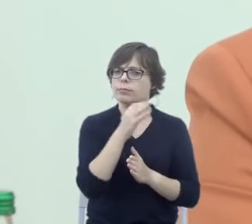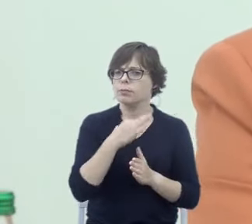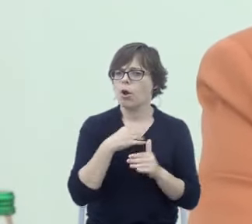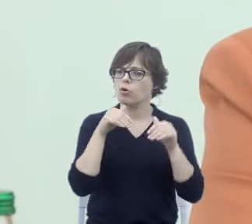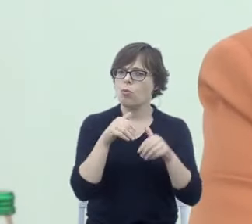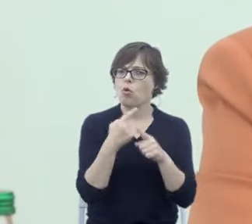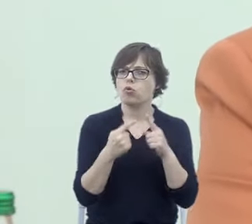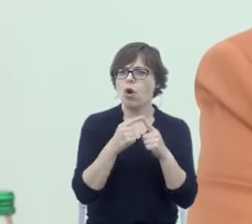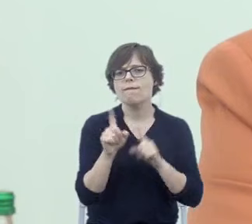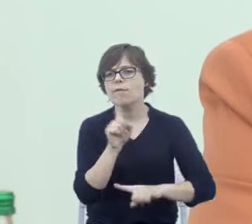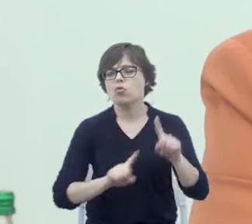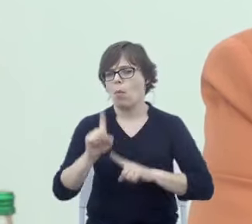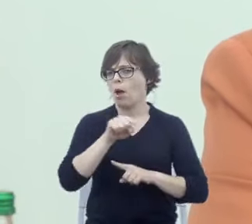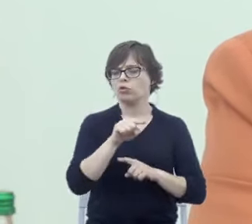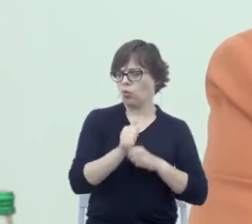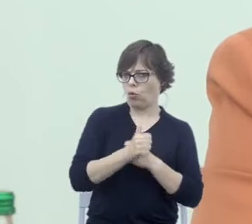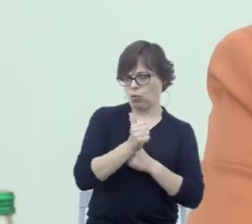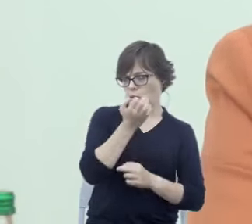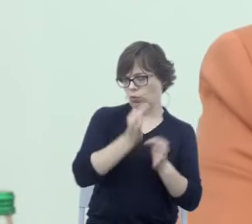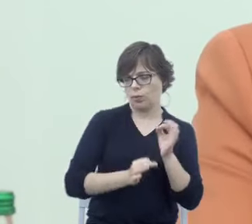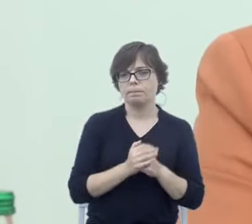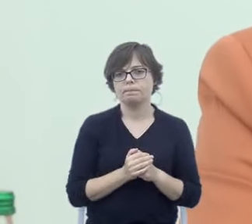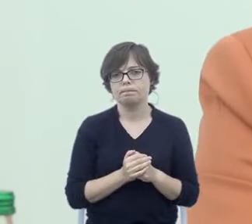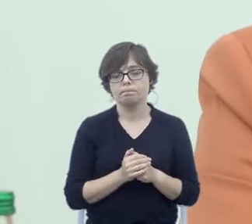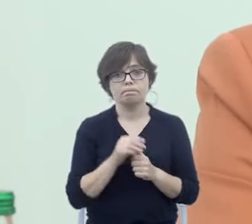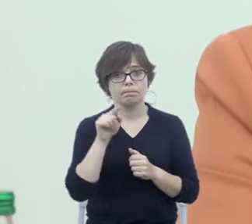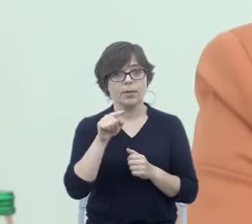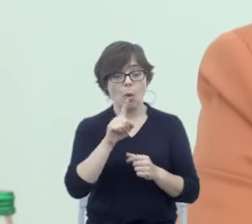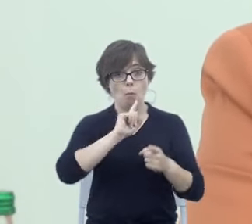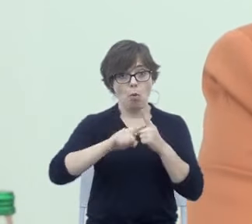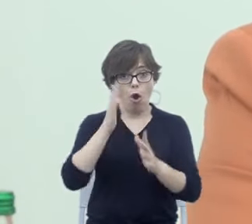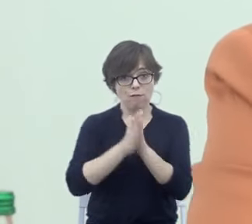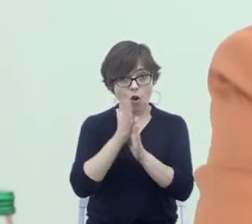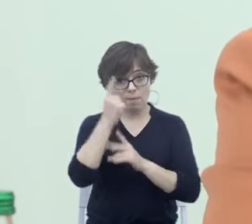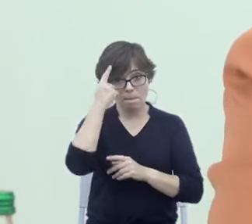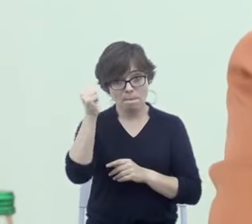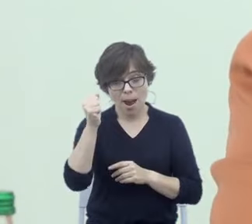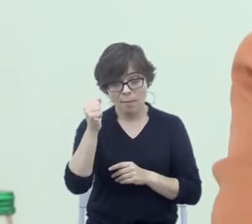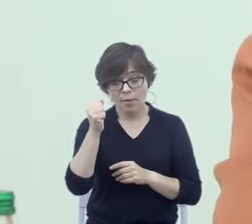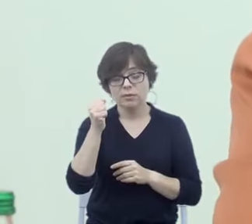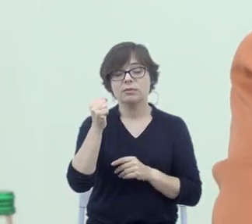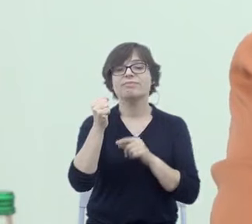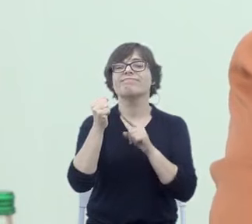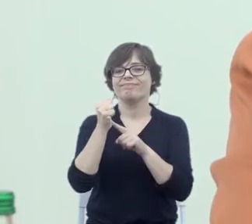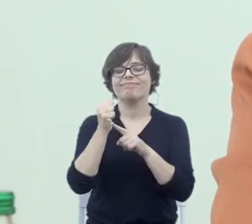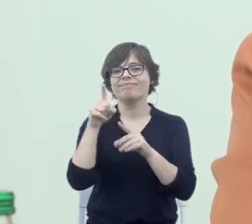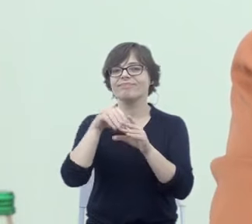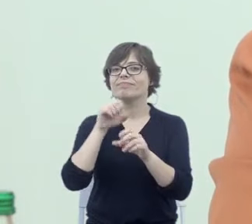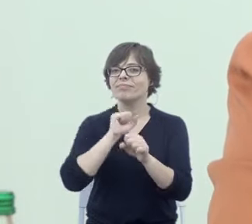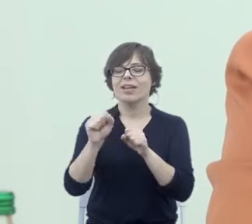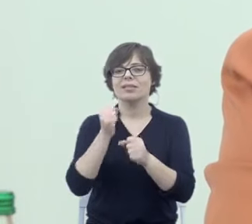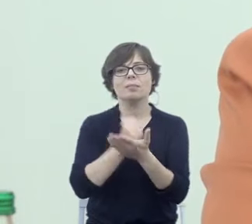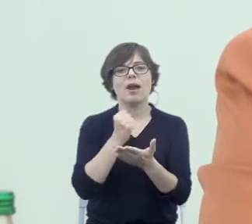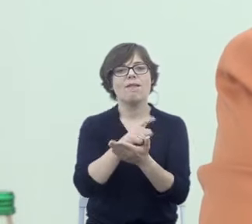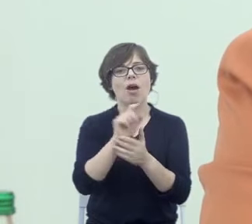też trochę wytłumaczyć więcej. I w tej pamięci powojennej pojawia się właśnie sprawa słynnego pomnika,